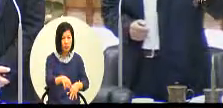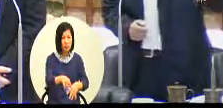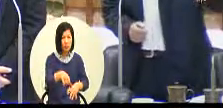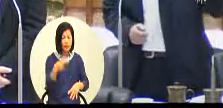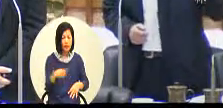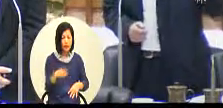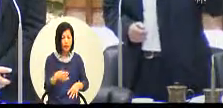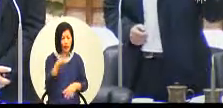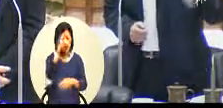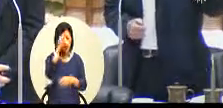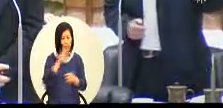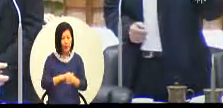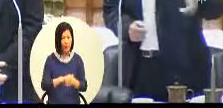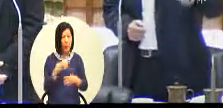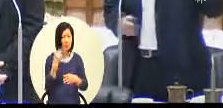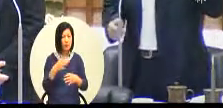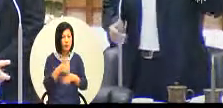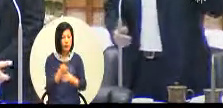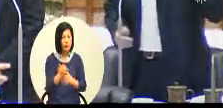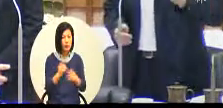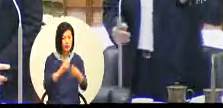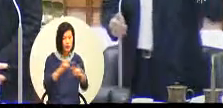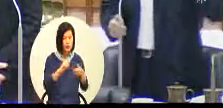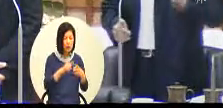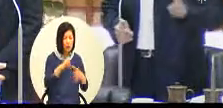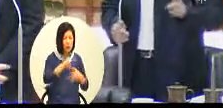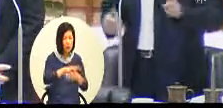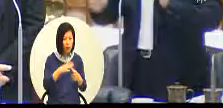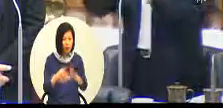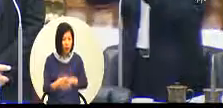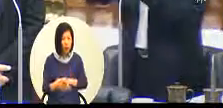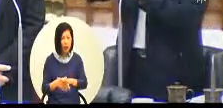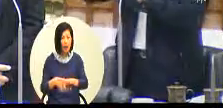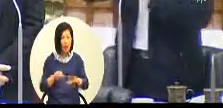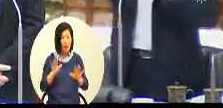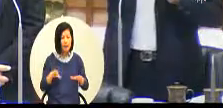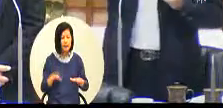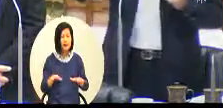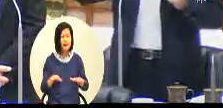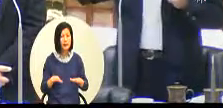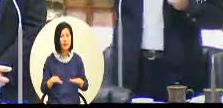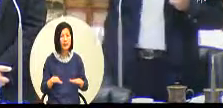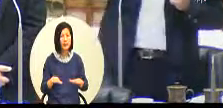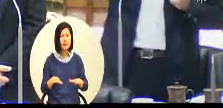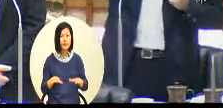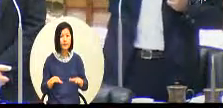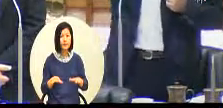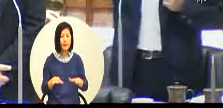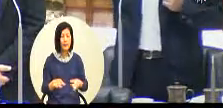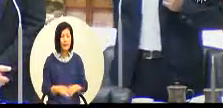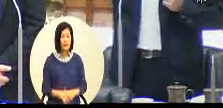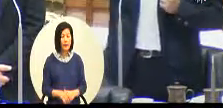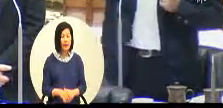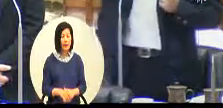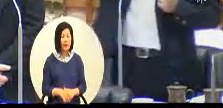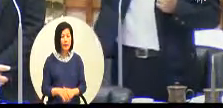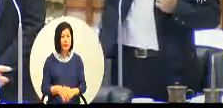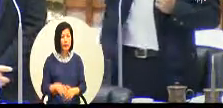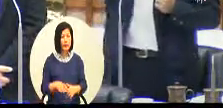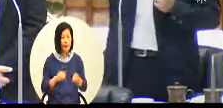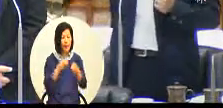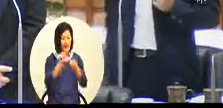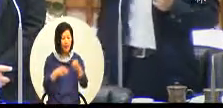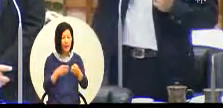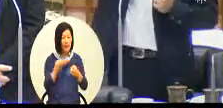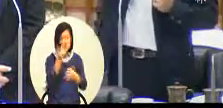新村的历史文化人文比现有的我们当时 所讲的明德班，因为它是古